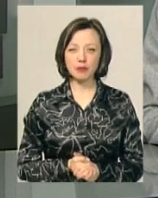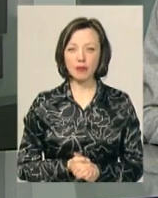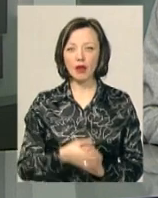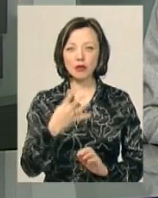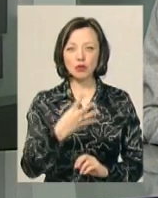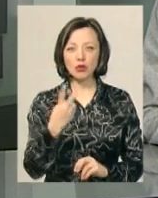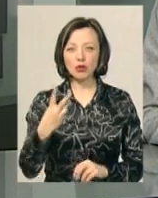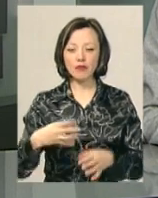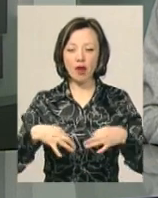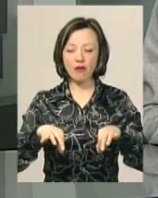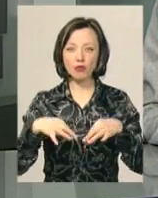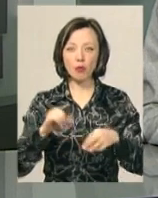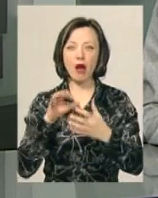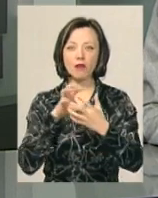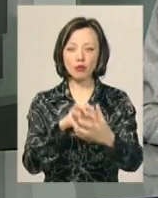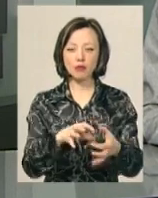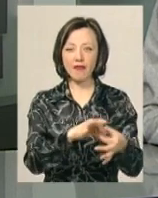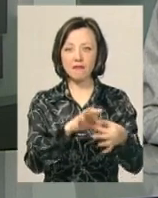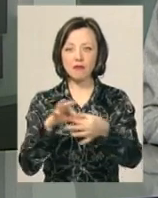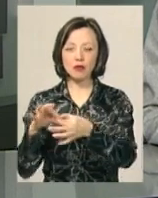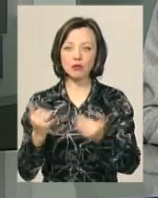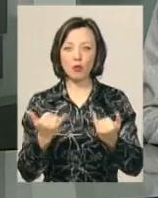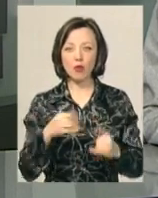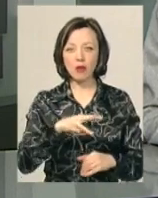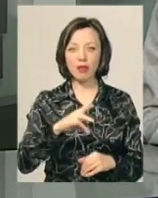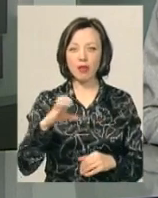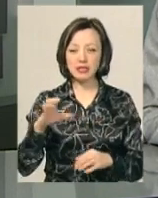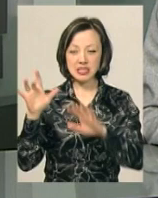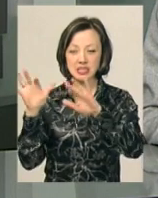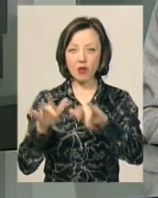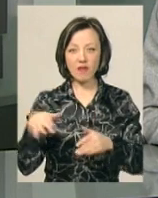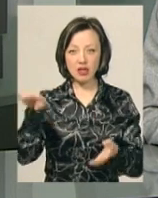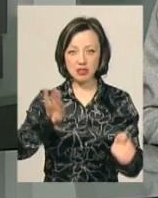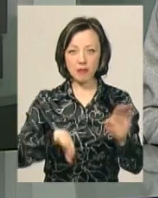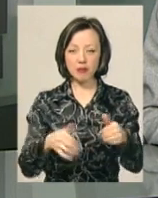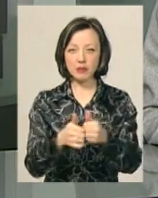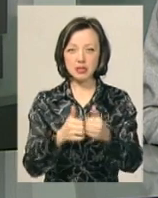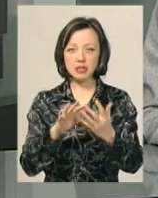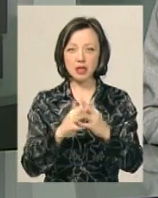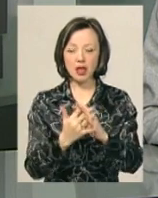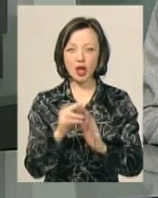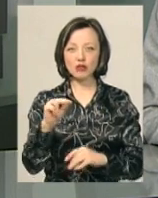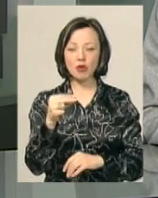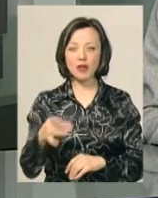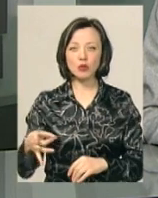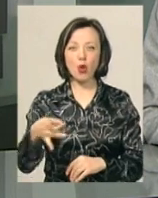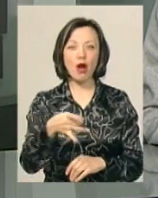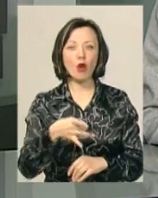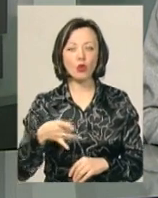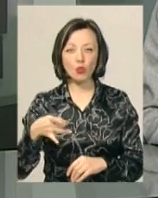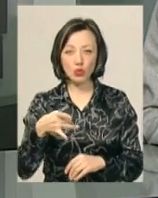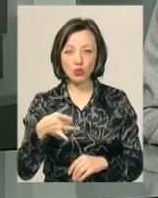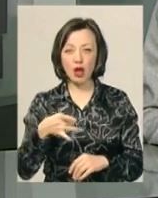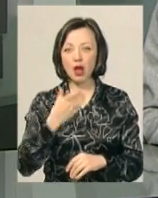42 автівки та рейсовий автобус витягли сьогодні рятувальники зі снігових заметів. Сталося це поблизу села Гусятин Чемровецького району. За